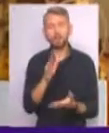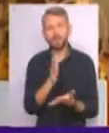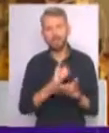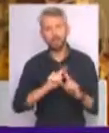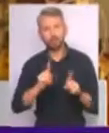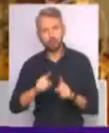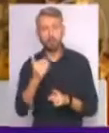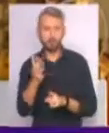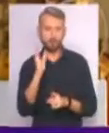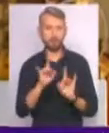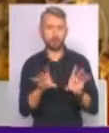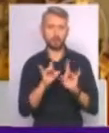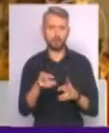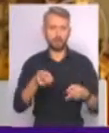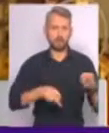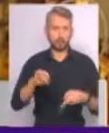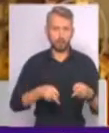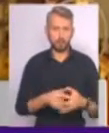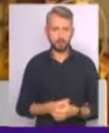особливості, вам про них розповість хірург.